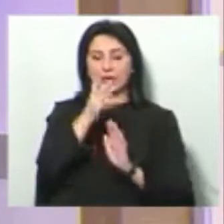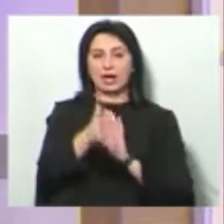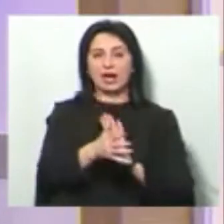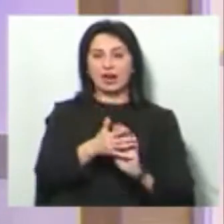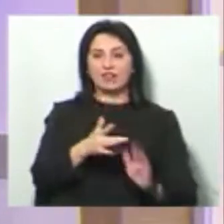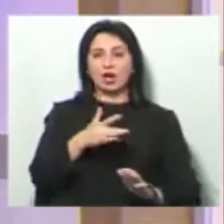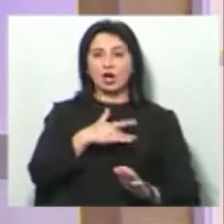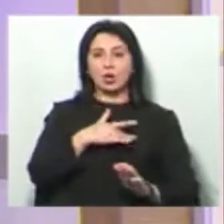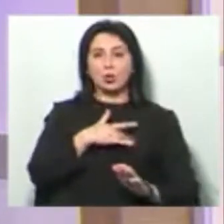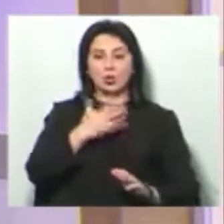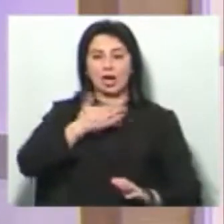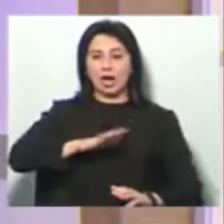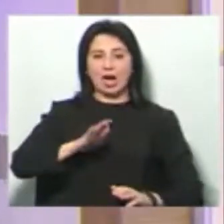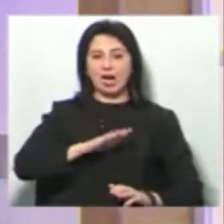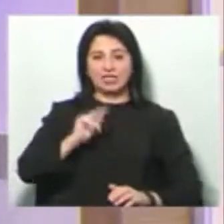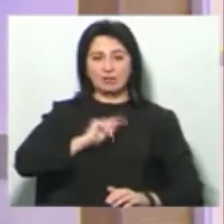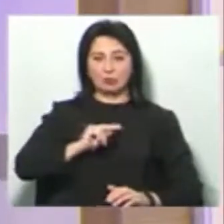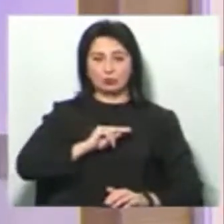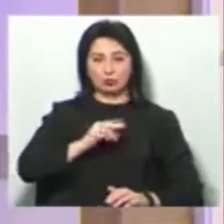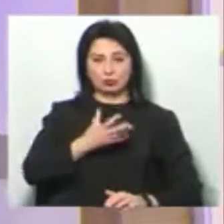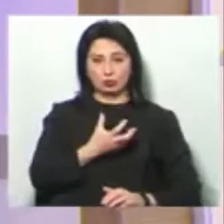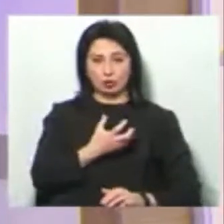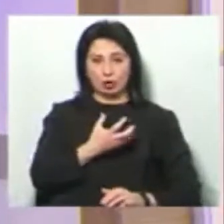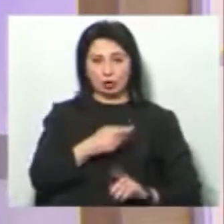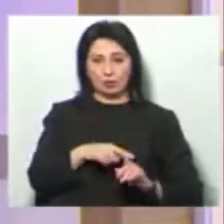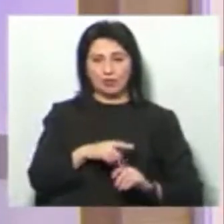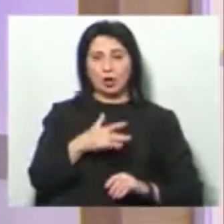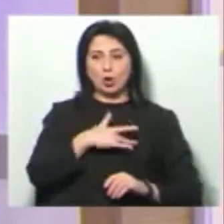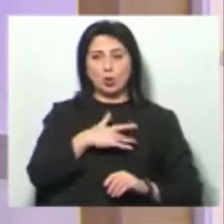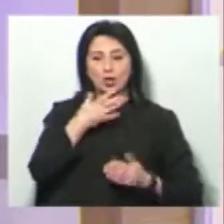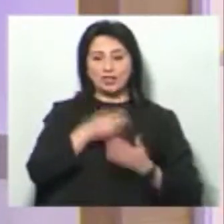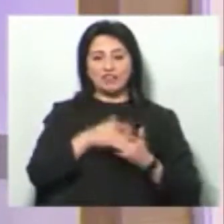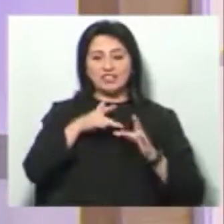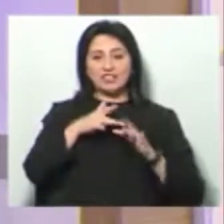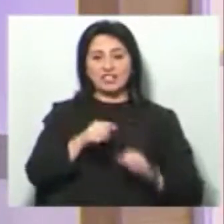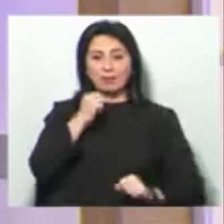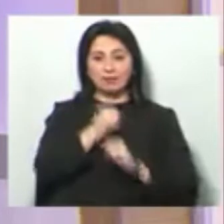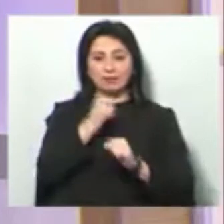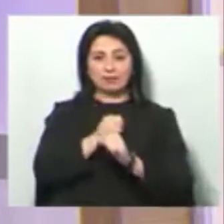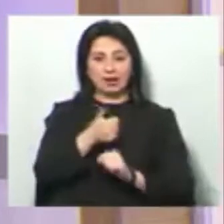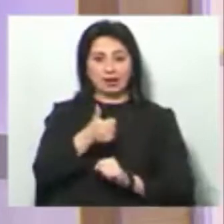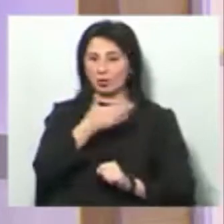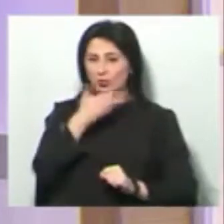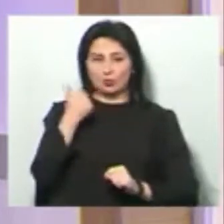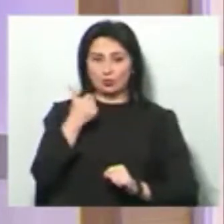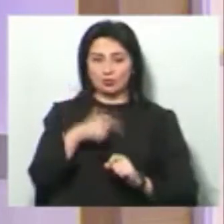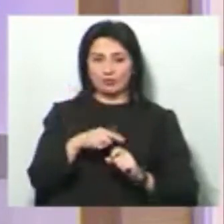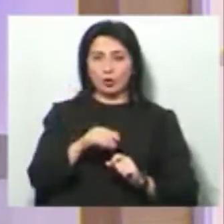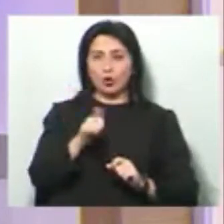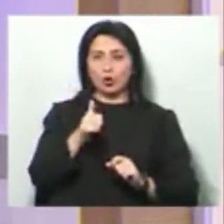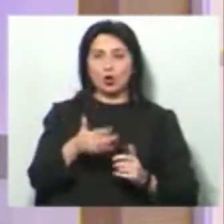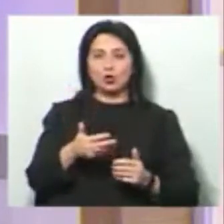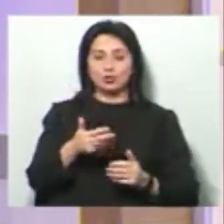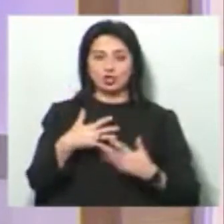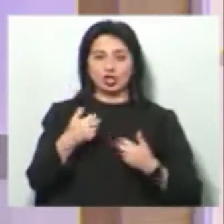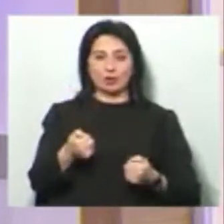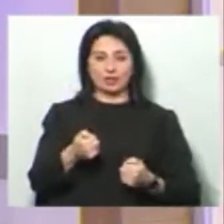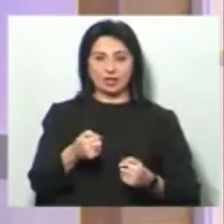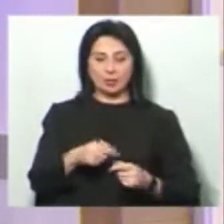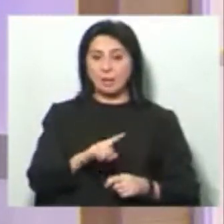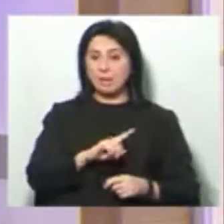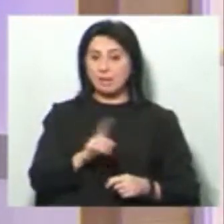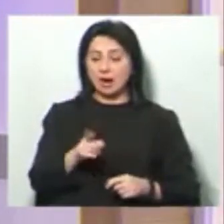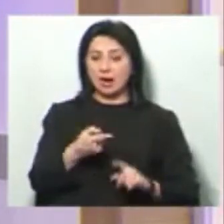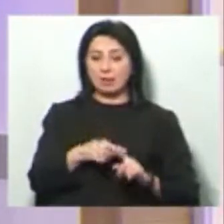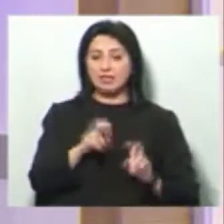გულის არასაკმარის ფუნქციას და იმას, რომ გული თავის საკმეს ისე ვერ აკეთებს, როგორც აკეთებდა ჯანმრთელ მდგომარეობაში. Მაგრამ